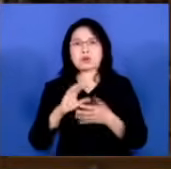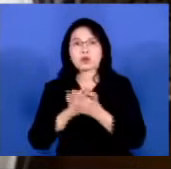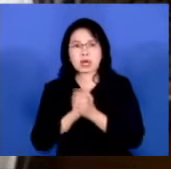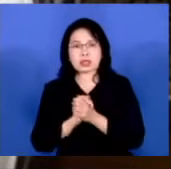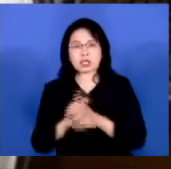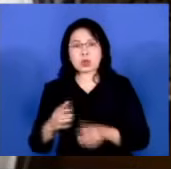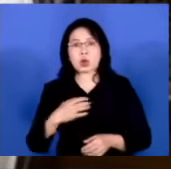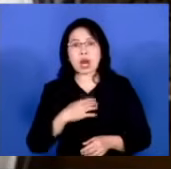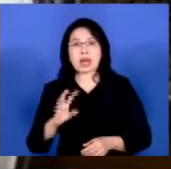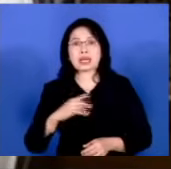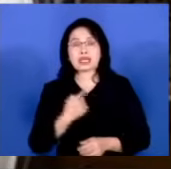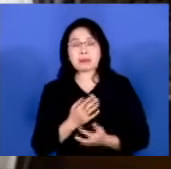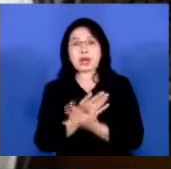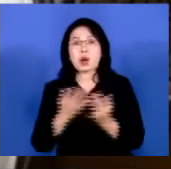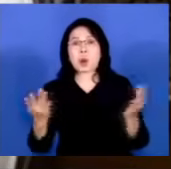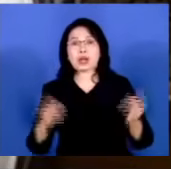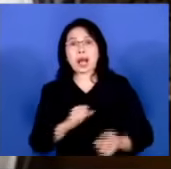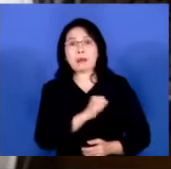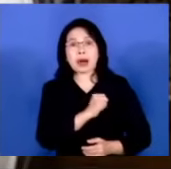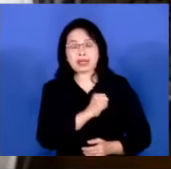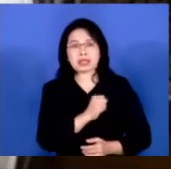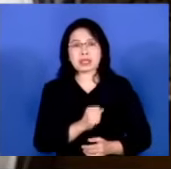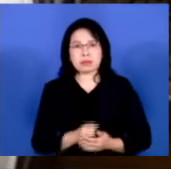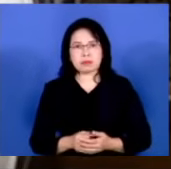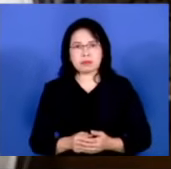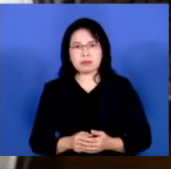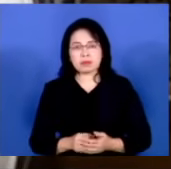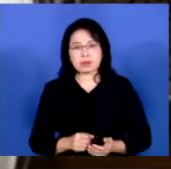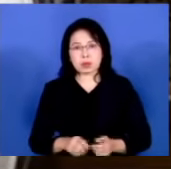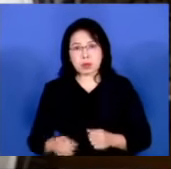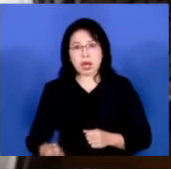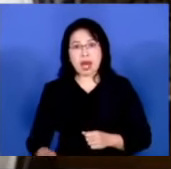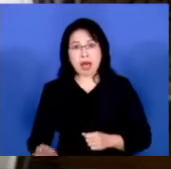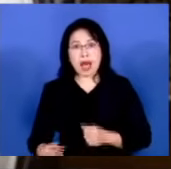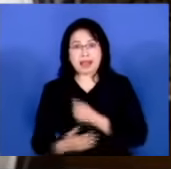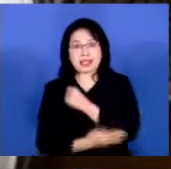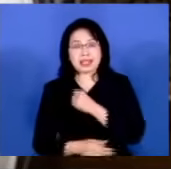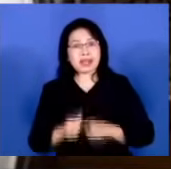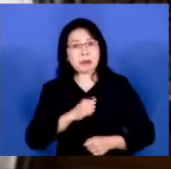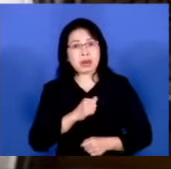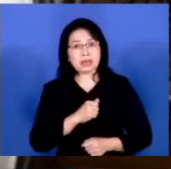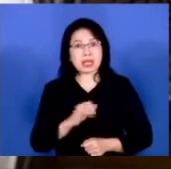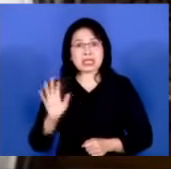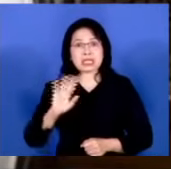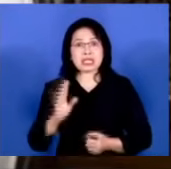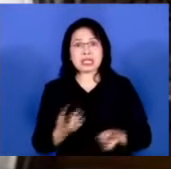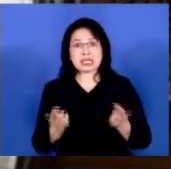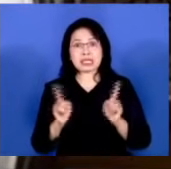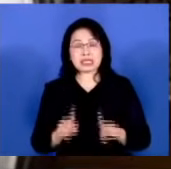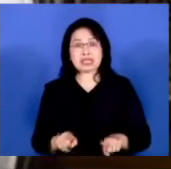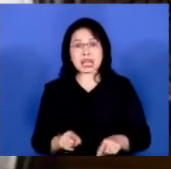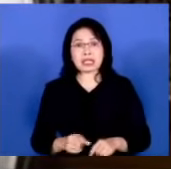dan bahkan menjadi keharusan Setiap anak negeri dan bangsa agar terj